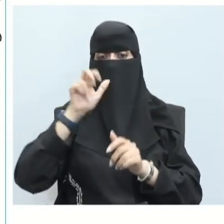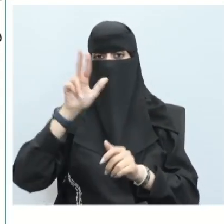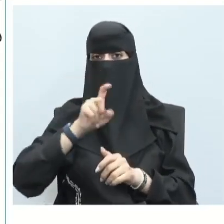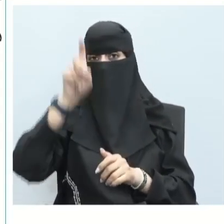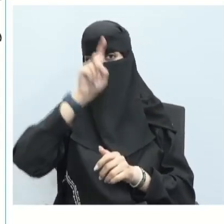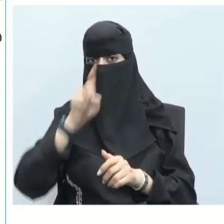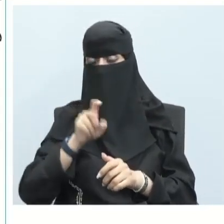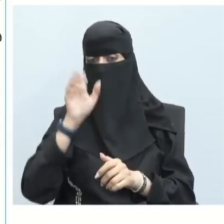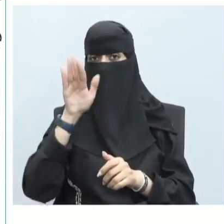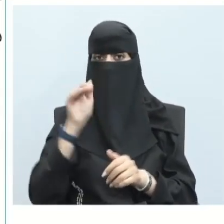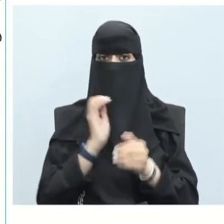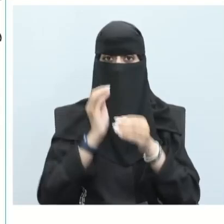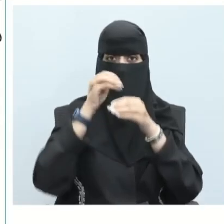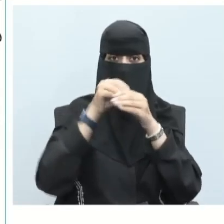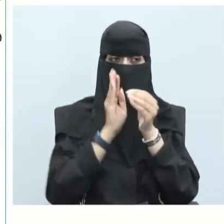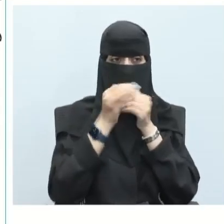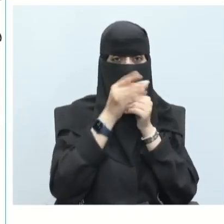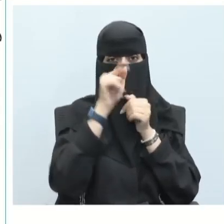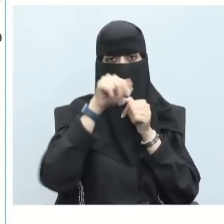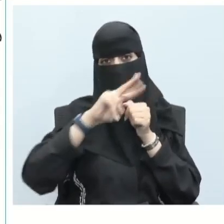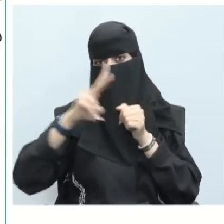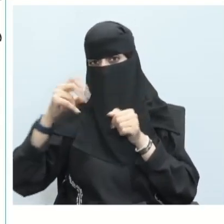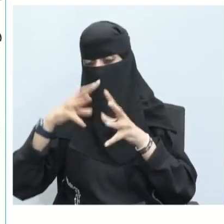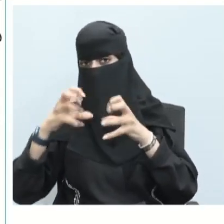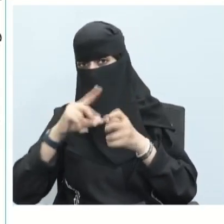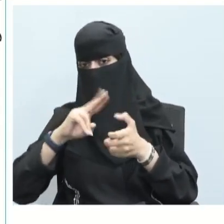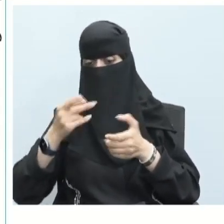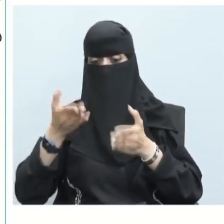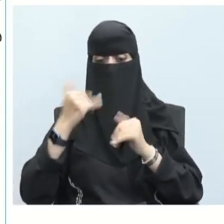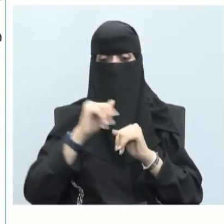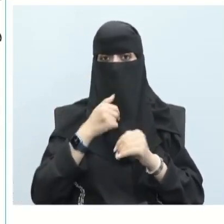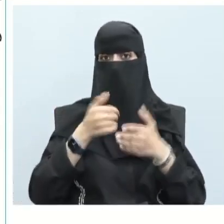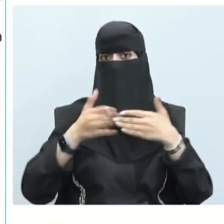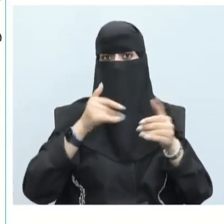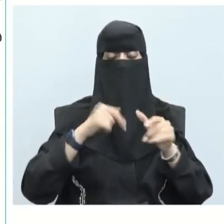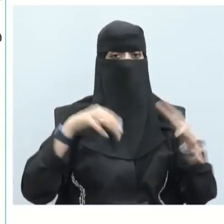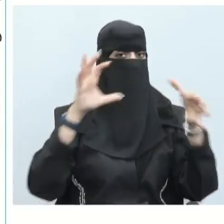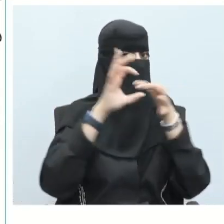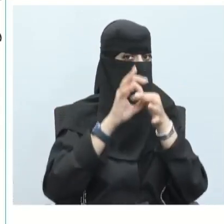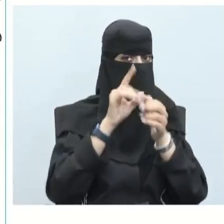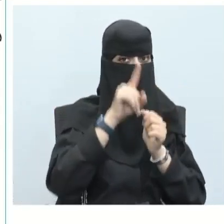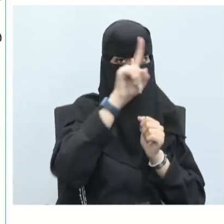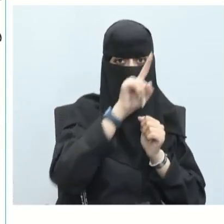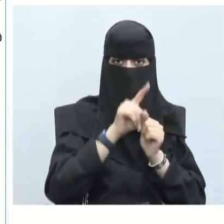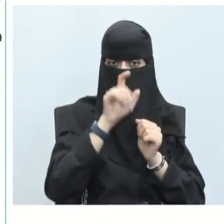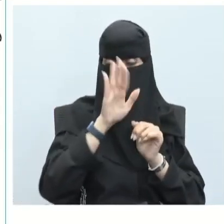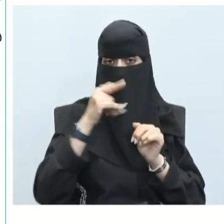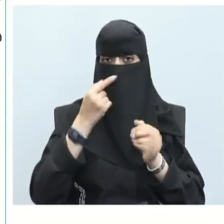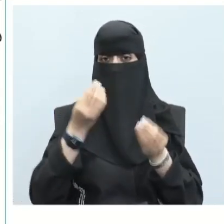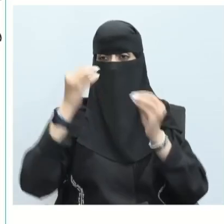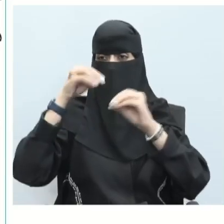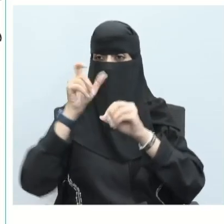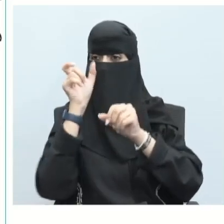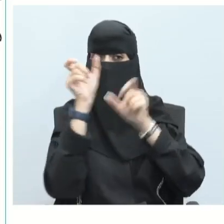الان الكلمات المشحونه لا تتعلق بالاسئله ولكن بالالفاظ المشحونه التي